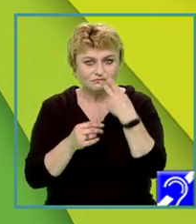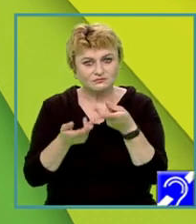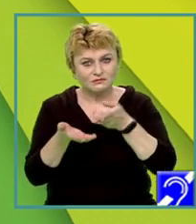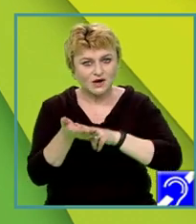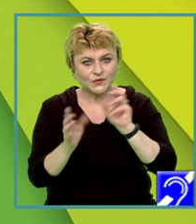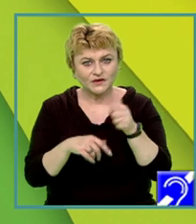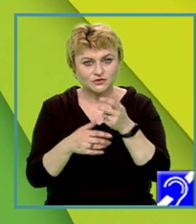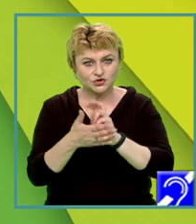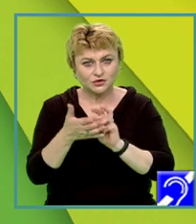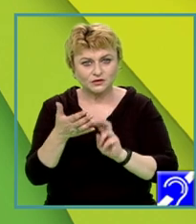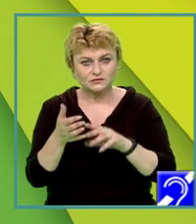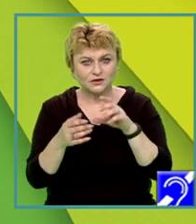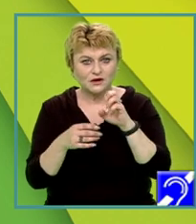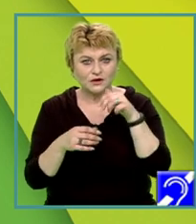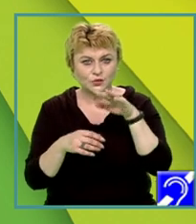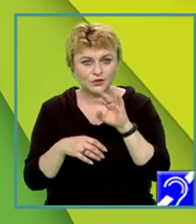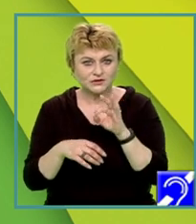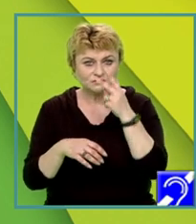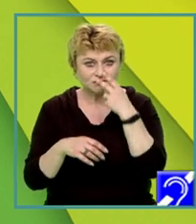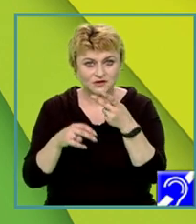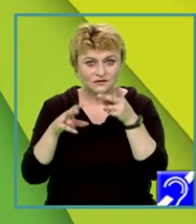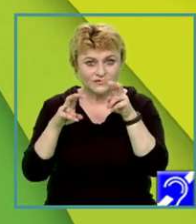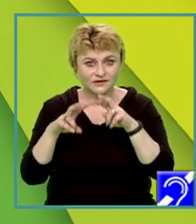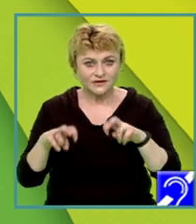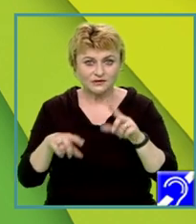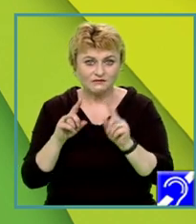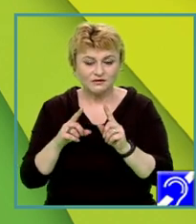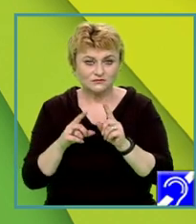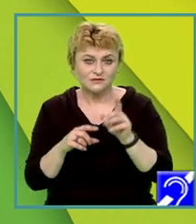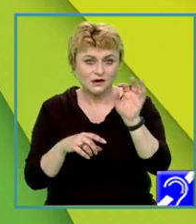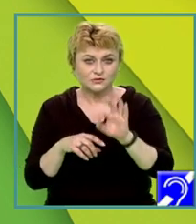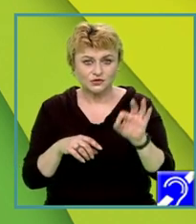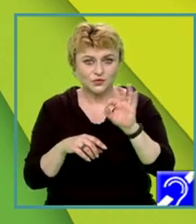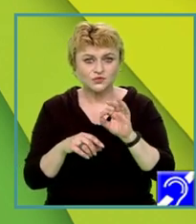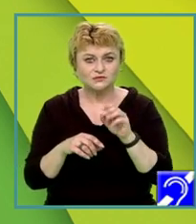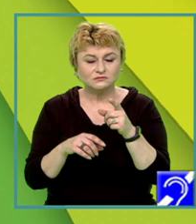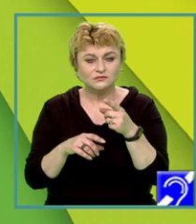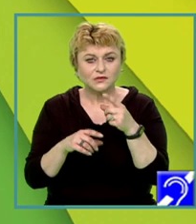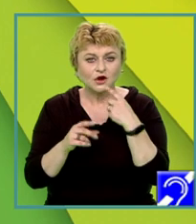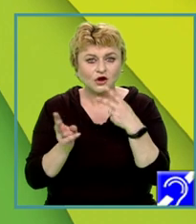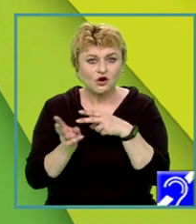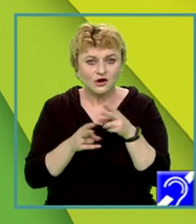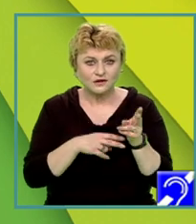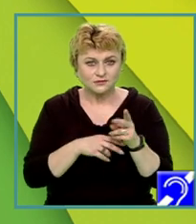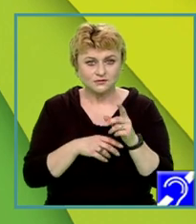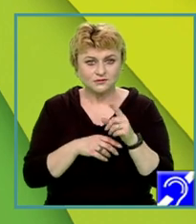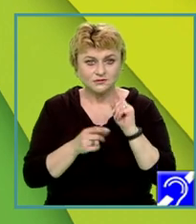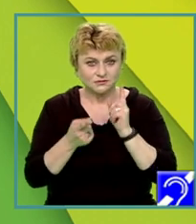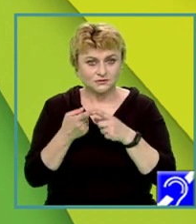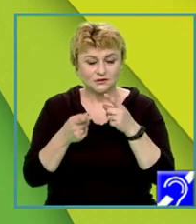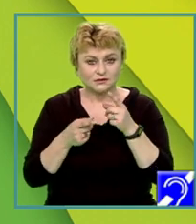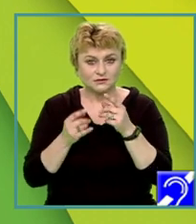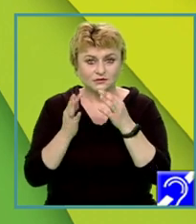exercițiului pentru a verifica dacă ați Încercuiți varianta corectă iată că numărul doi care